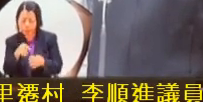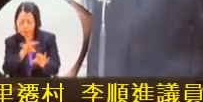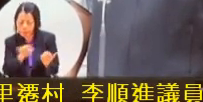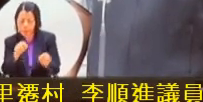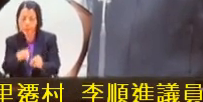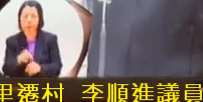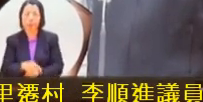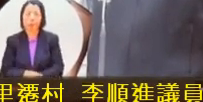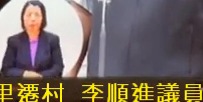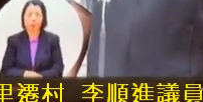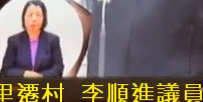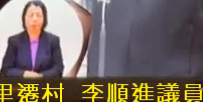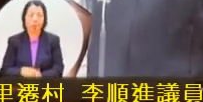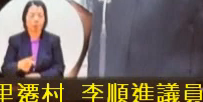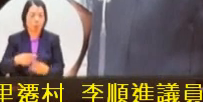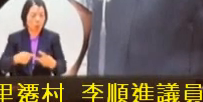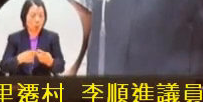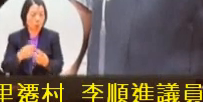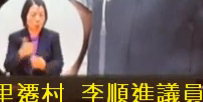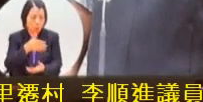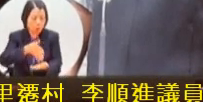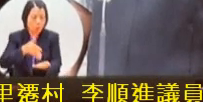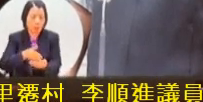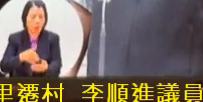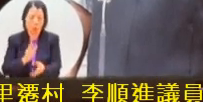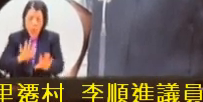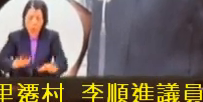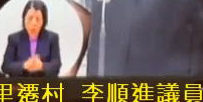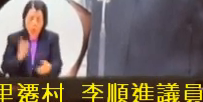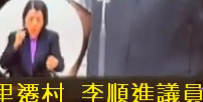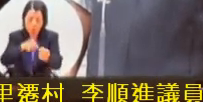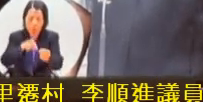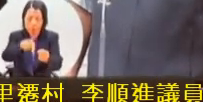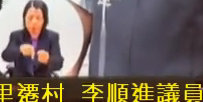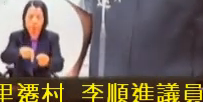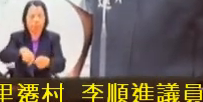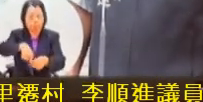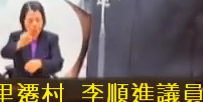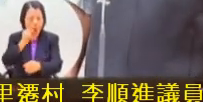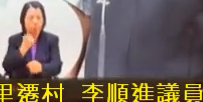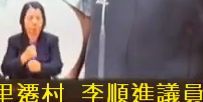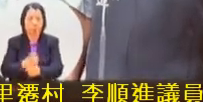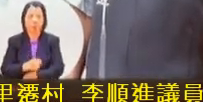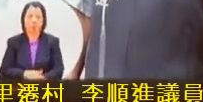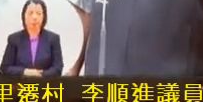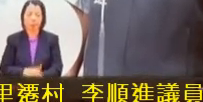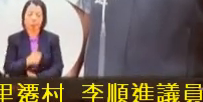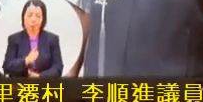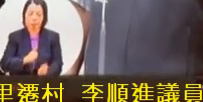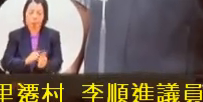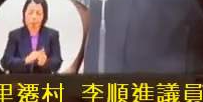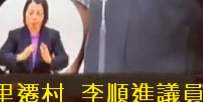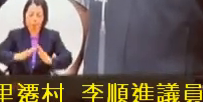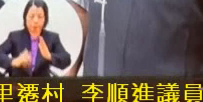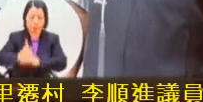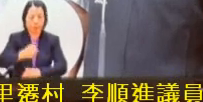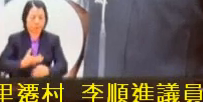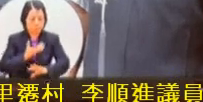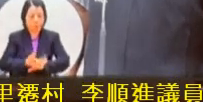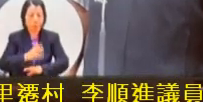所谈的，大概我们会朝这个目标来做这个努力，好吧？ 谢谢胡处长啊，你也用心啊，我知道